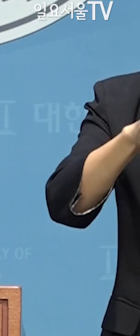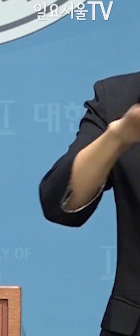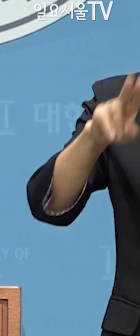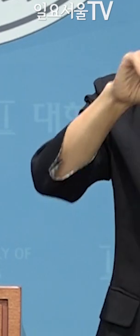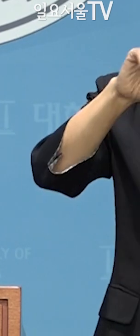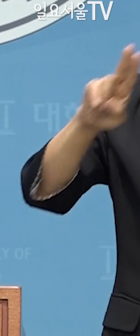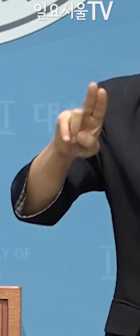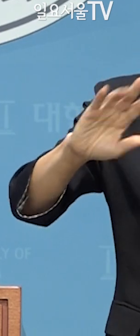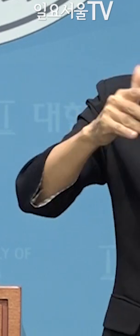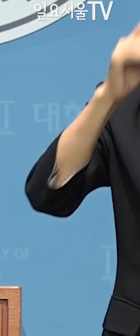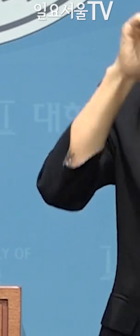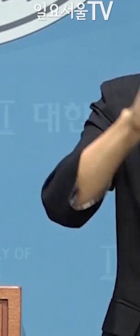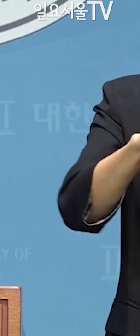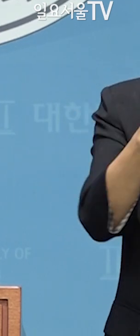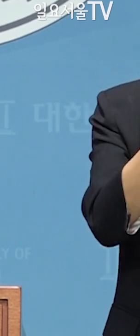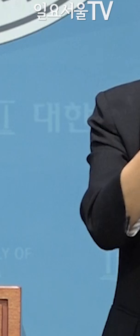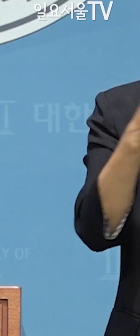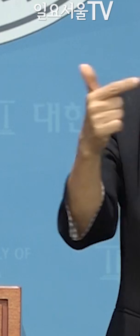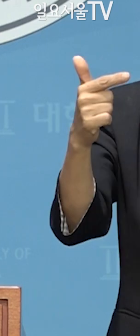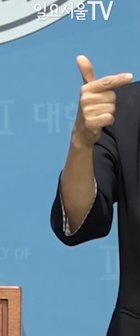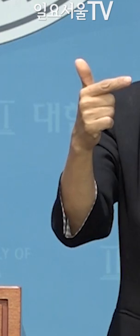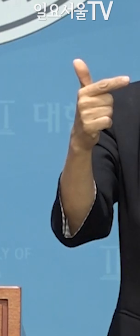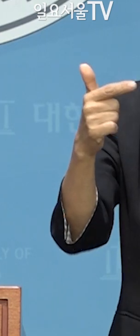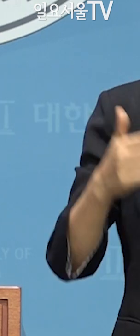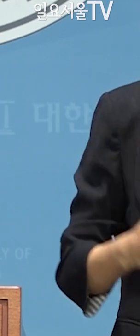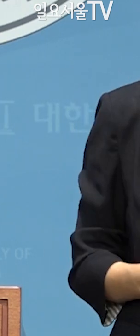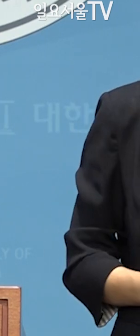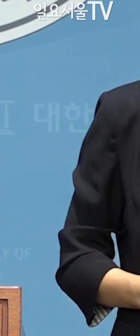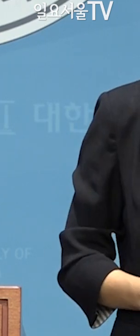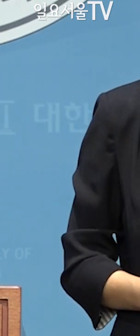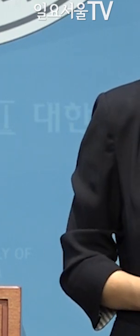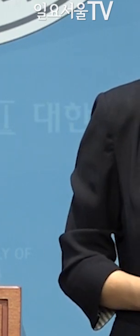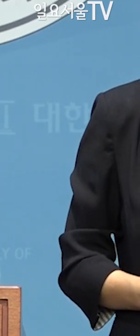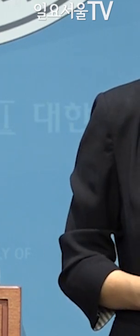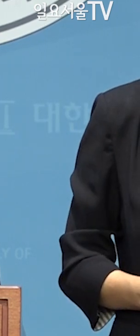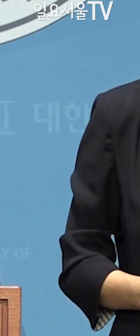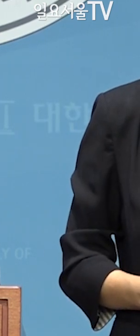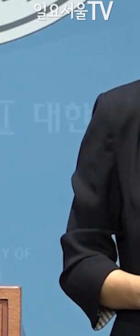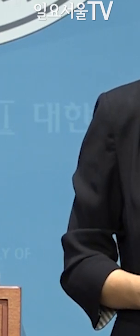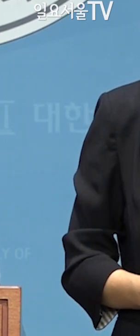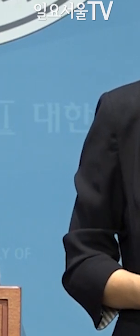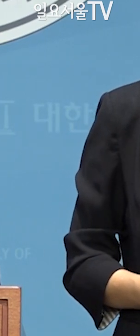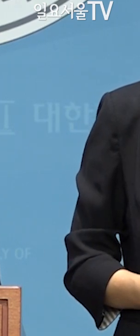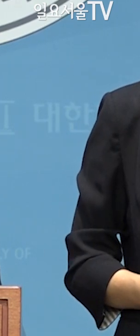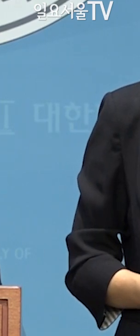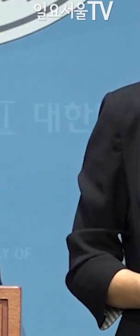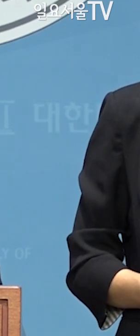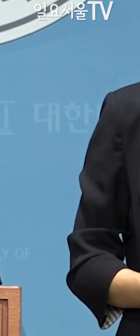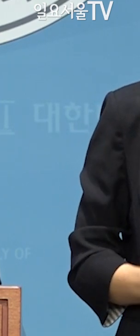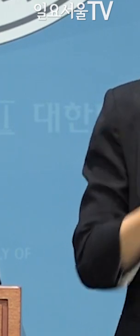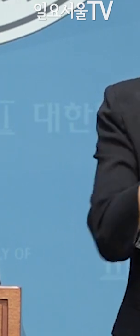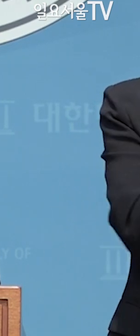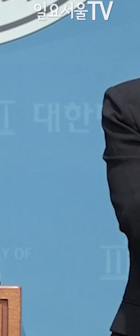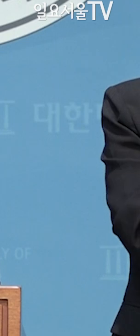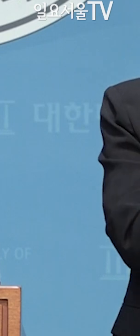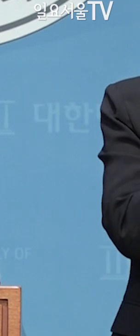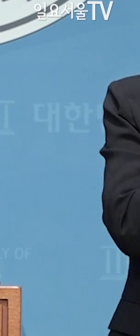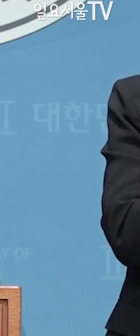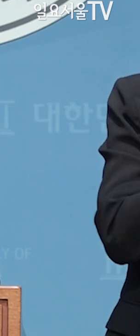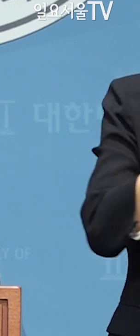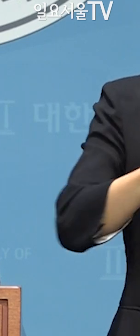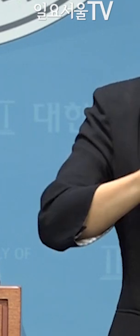국민적 관심이 큰 민생 현안인 것입니다이라도 야당은 말따로 행동